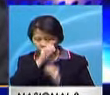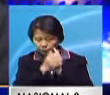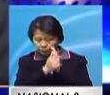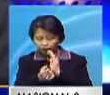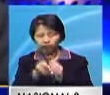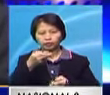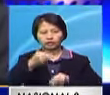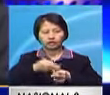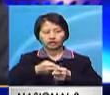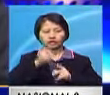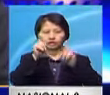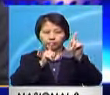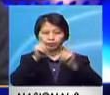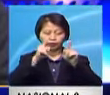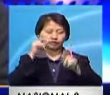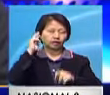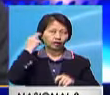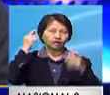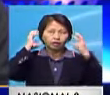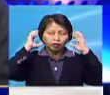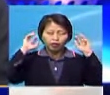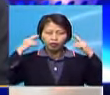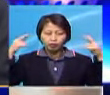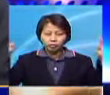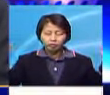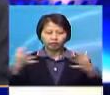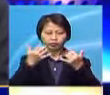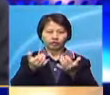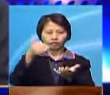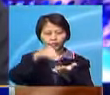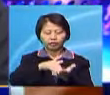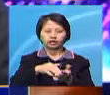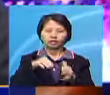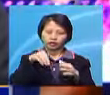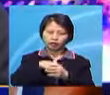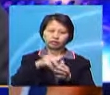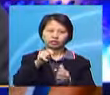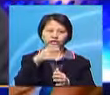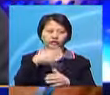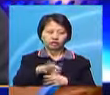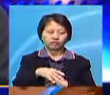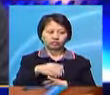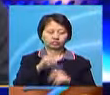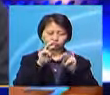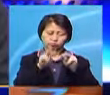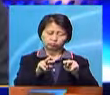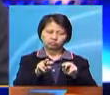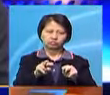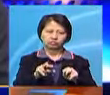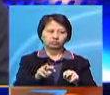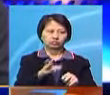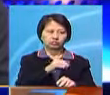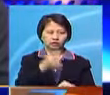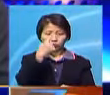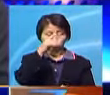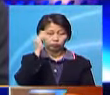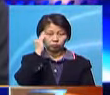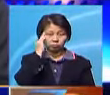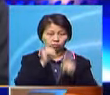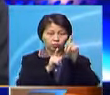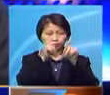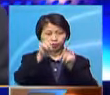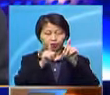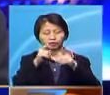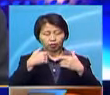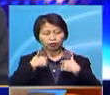dikenali sebagai Bintang Radio ini sekali lagi mewarnai kaca televisyen selepas 4 tahun telah pun direhatkan. Dan untuk pengetahuan anda, Bintang RTM telah